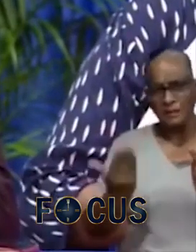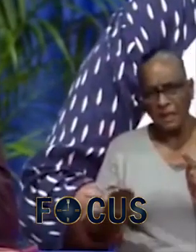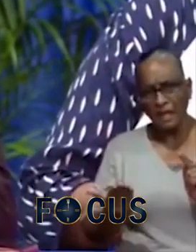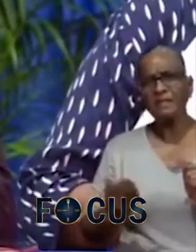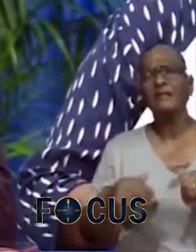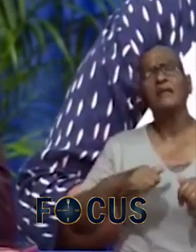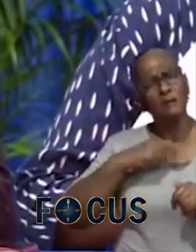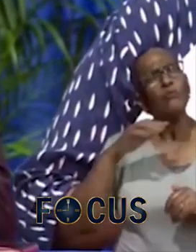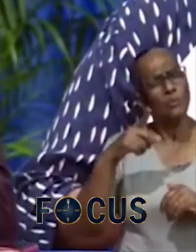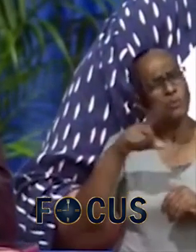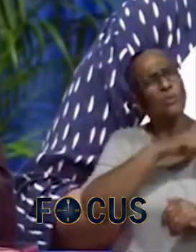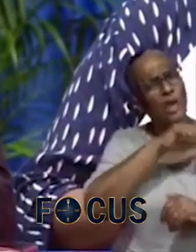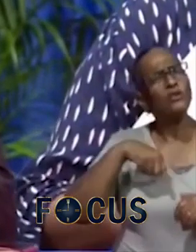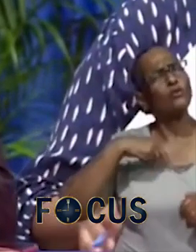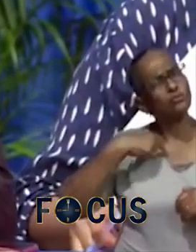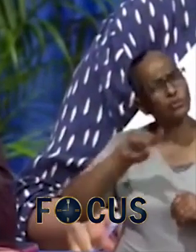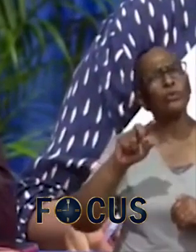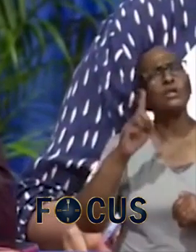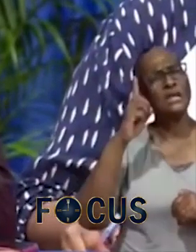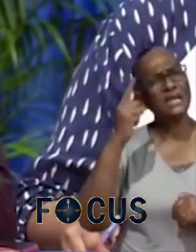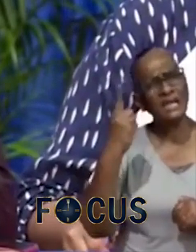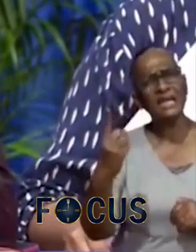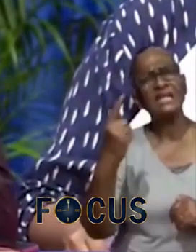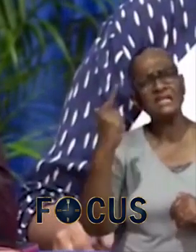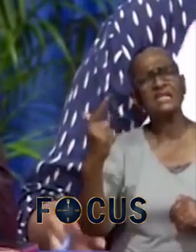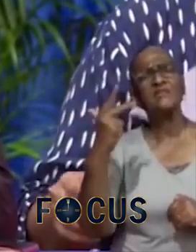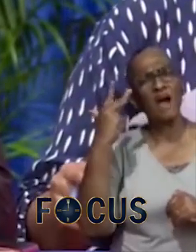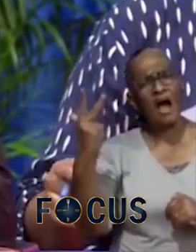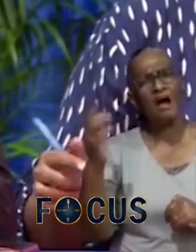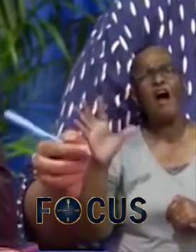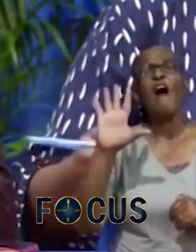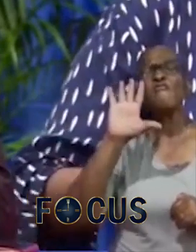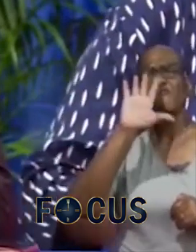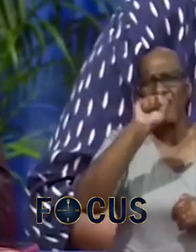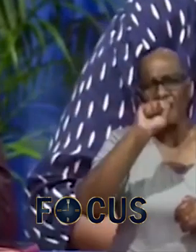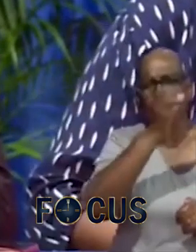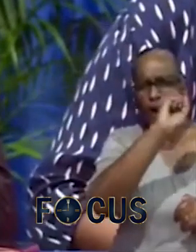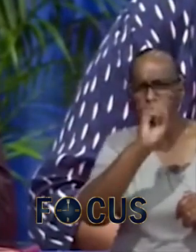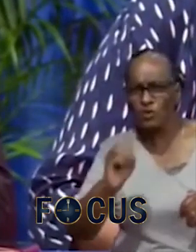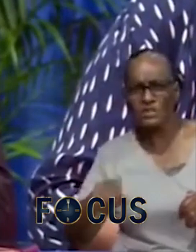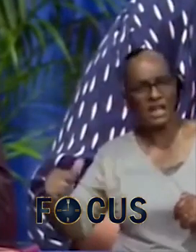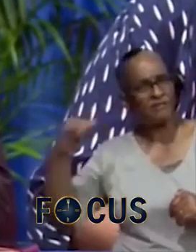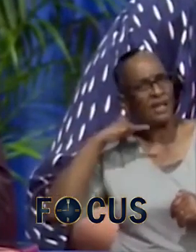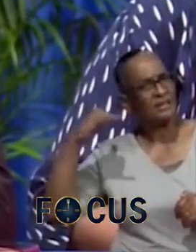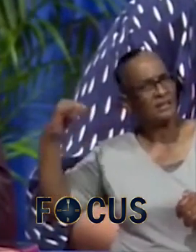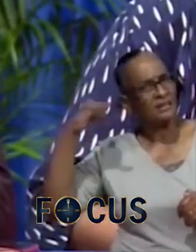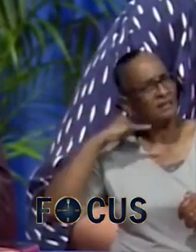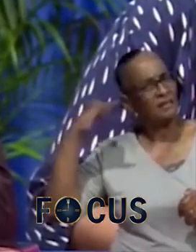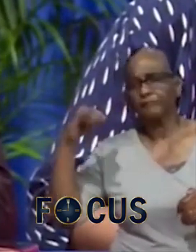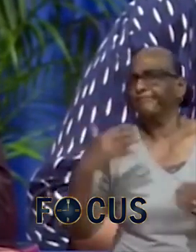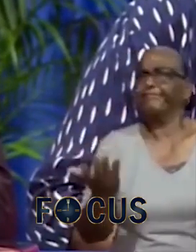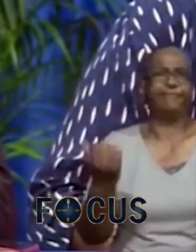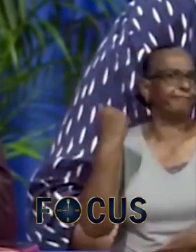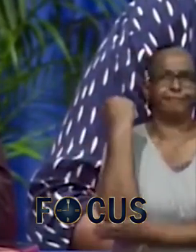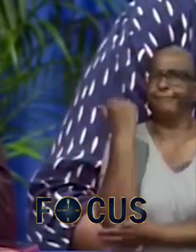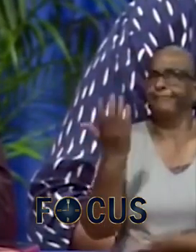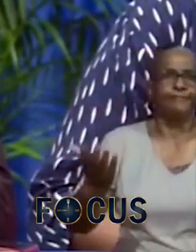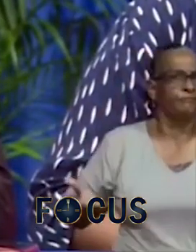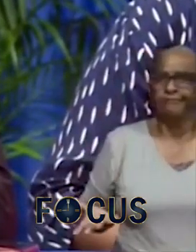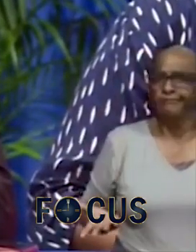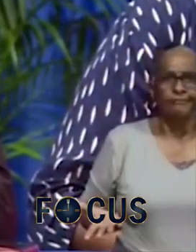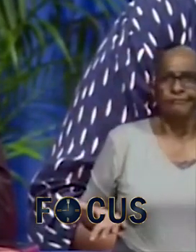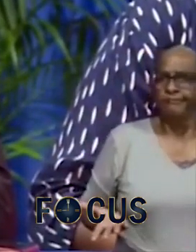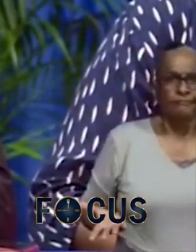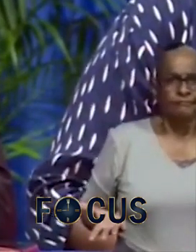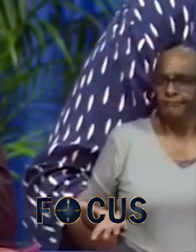krijgen nog steeds bij 178 nog 50% van de calls die binnenkomen zijn pranks. U snapt dat